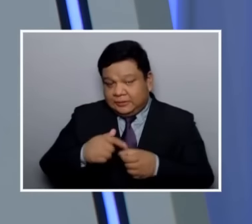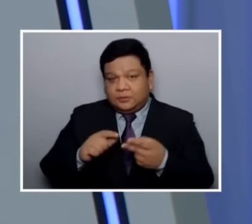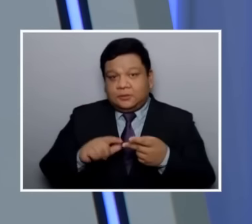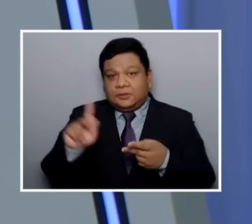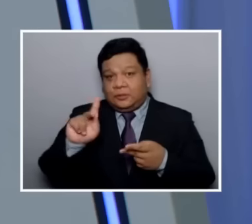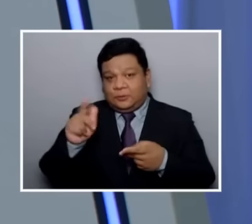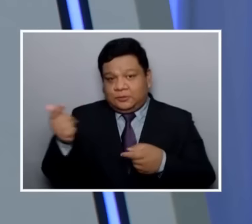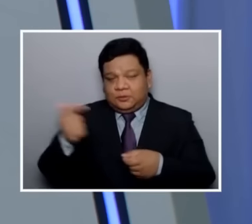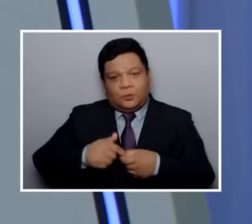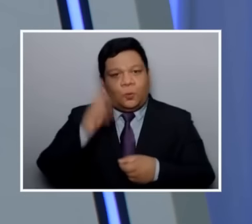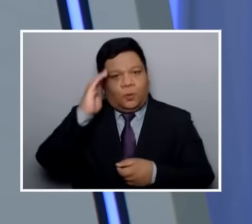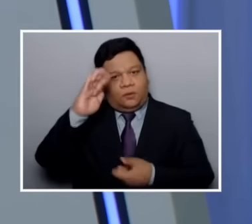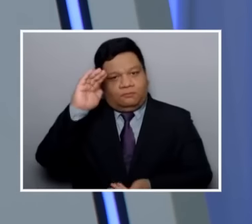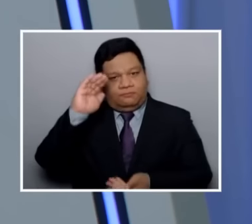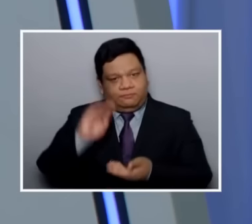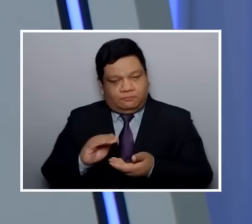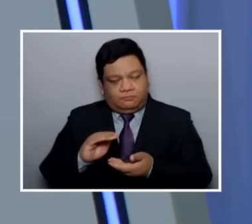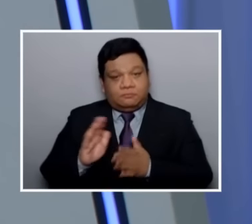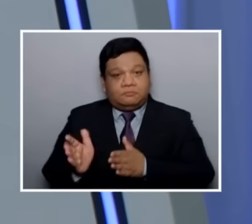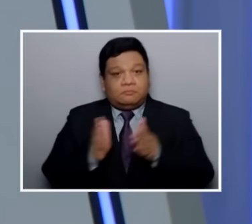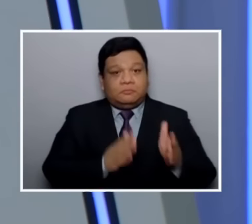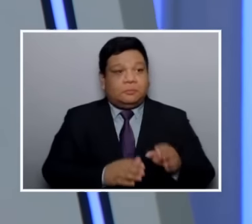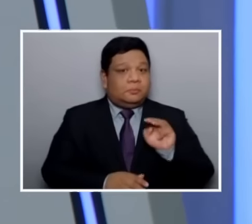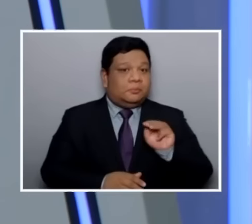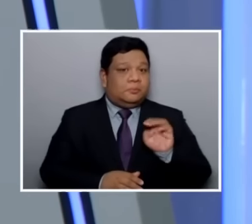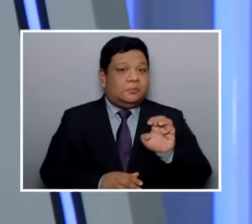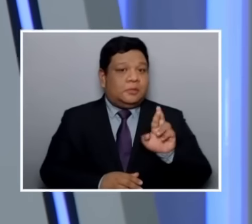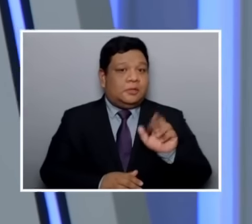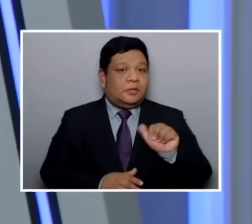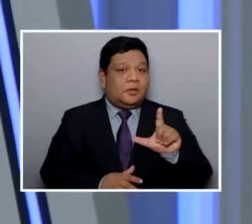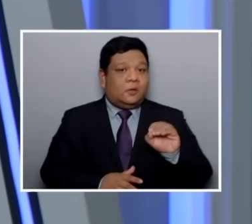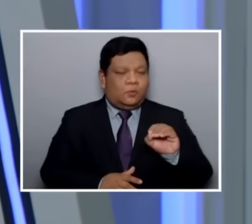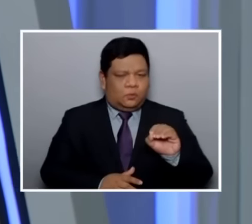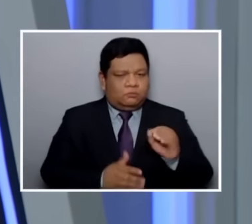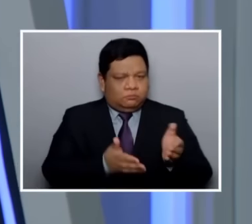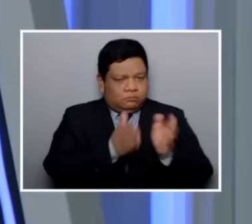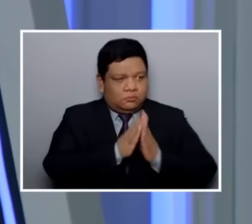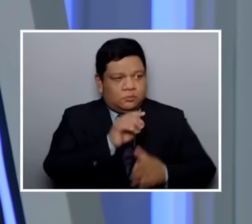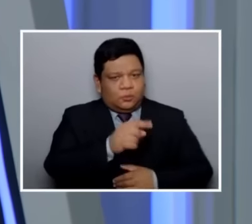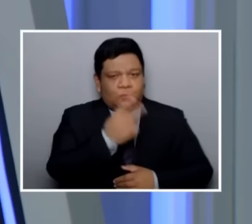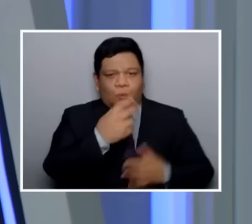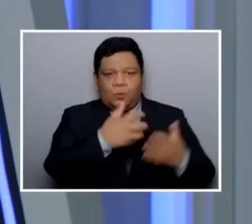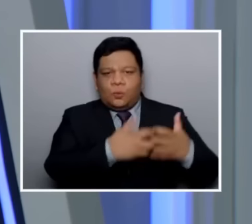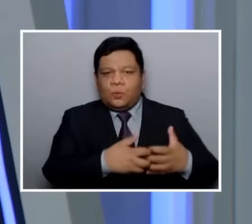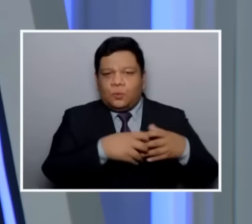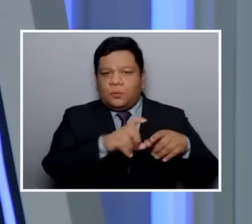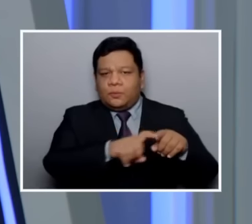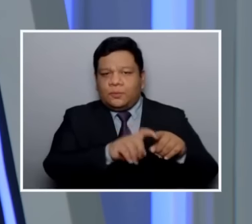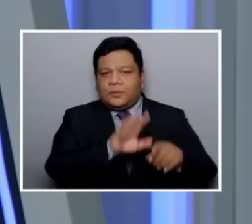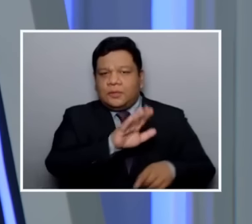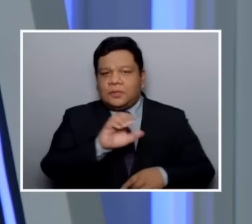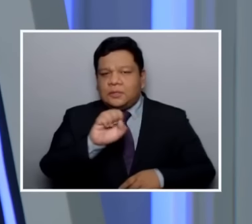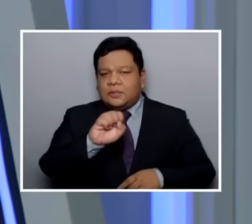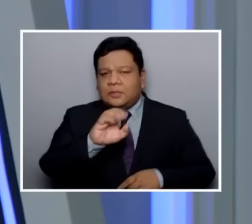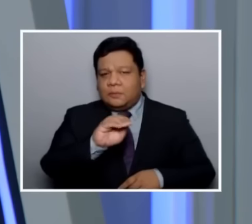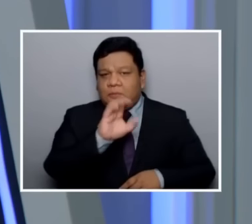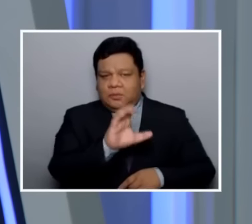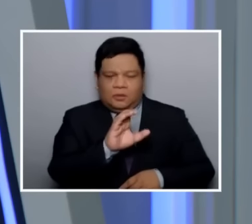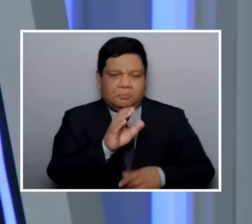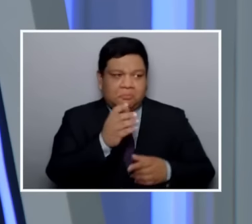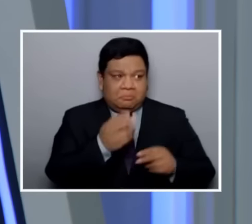minumukahi po ng Meralco na utay-utayin ang hirit na dagdag singil ng dalawang planta ng San Miguel Corporation dahil sa pagsipa